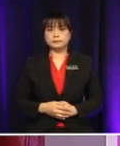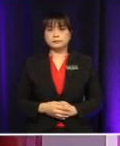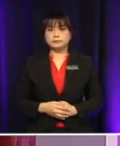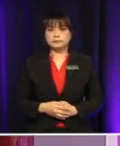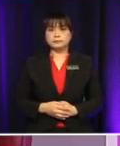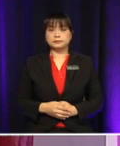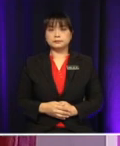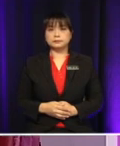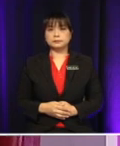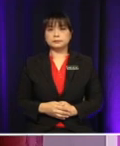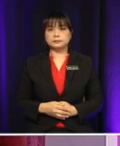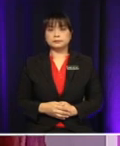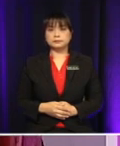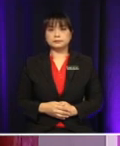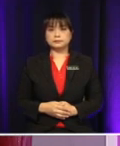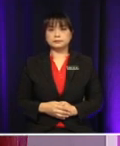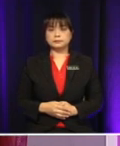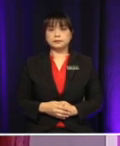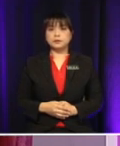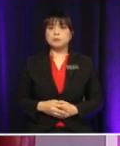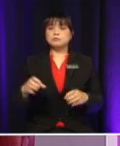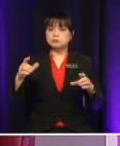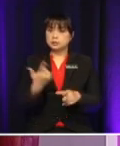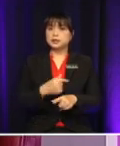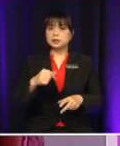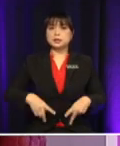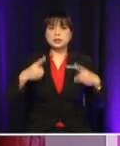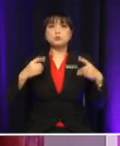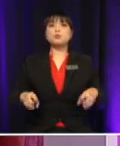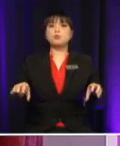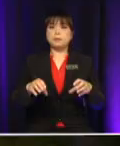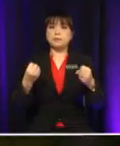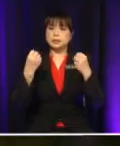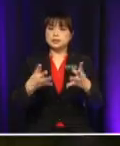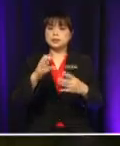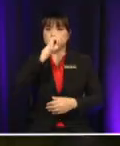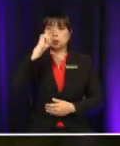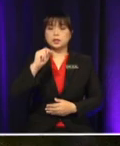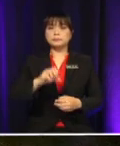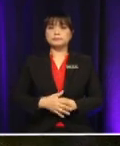mengganti diri buat banyak soal yang sebegini baru Anda boleh tahu macam mana nak tulis sebetulnya